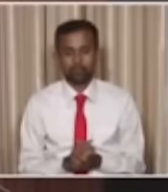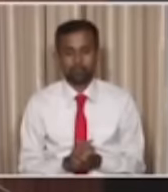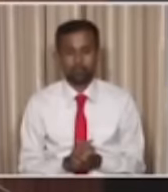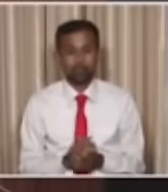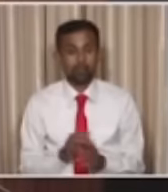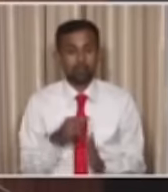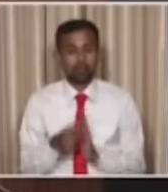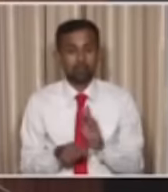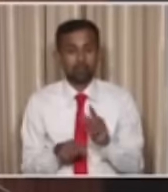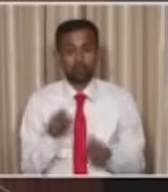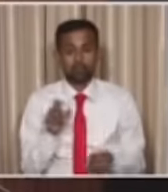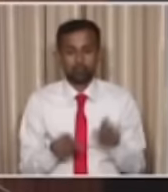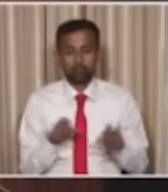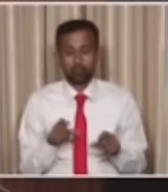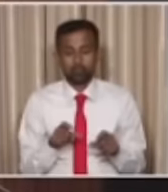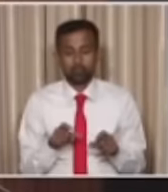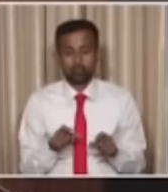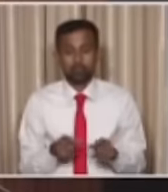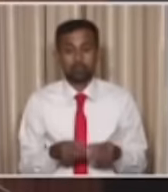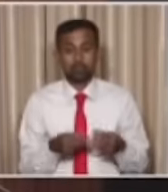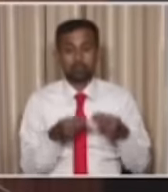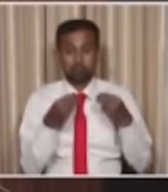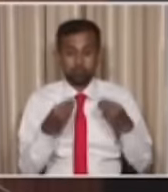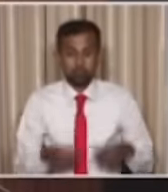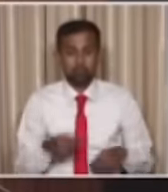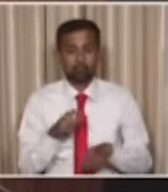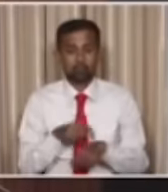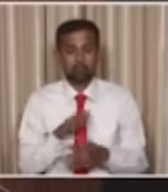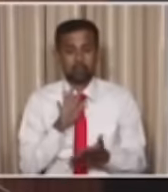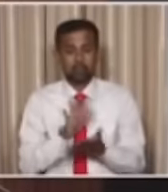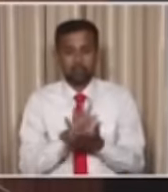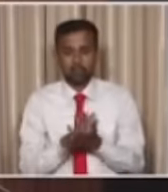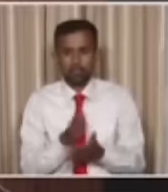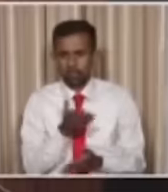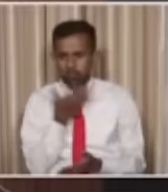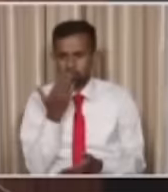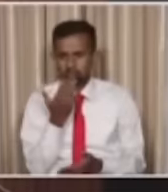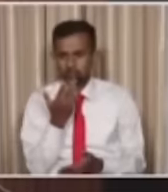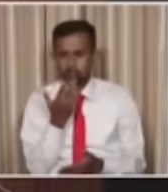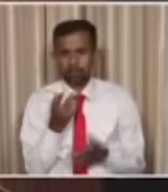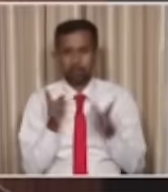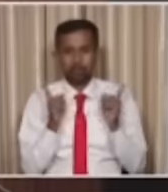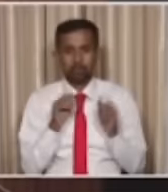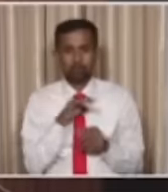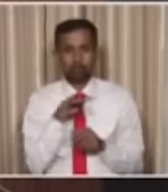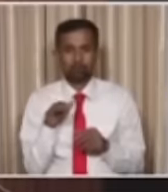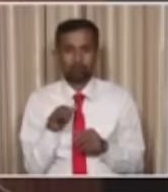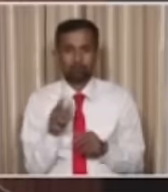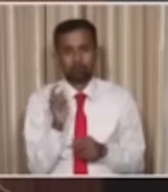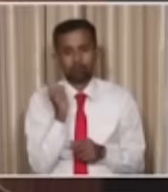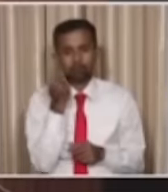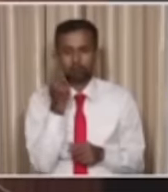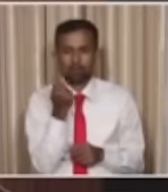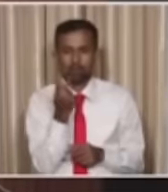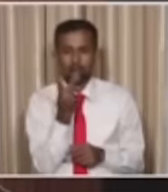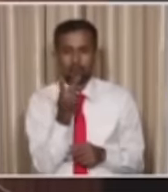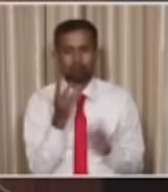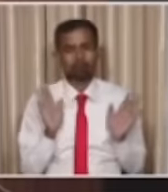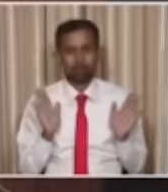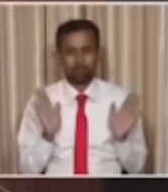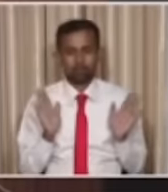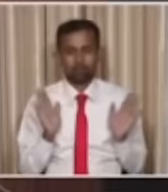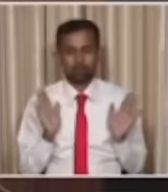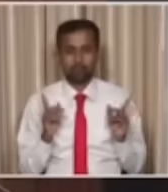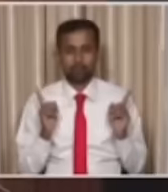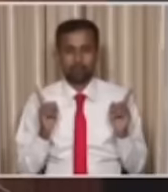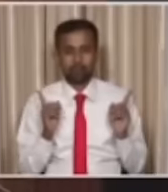මිනිසුන්ට මෙච්චර කෙලවිච්ච වෙලාවෙත් සතුටු වෙන්න පුළුවන් කාරණාවක් තිබුණේ ක්‍රීඩා ශේෂ්ඨය ලැබු විලම් ජයග්‍රහණයක් ප්‍රමාණයක් විතරයි. ඒක මල්ල